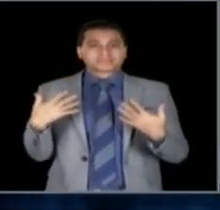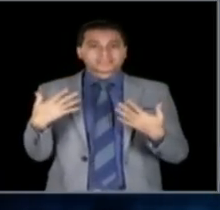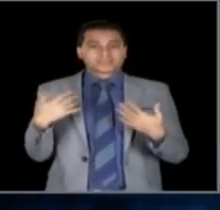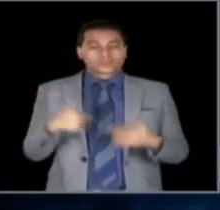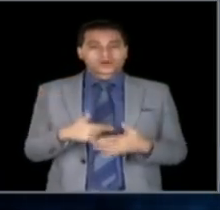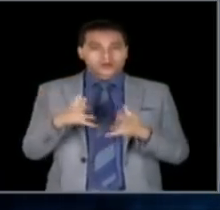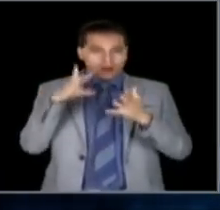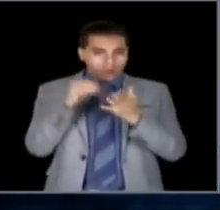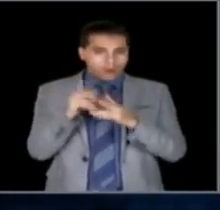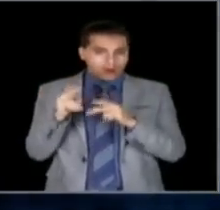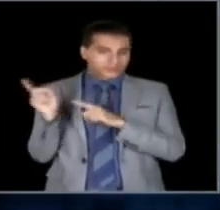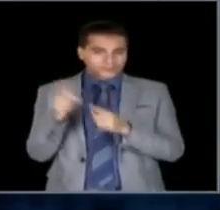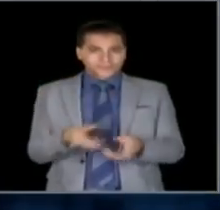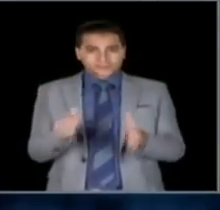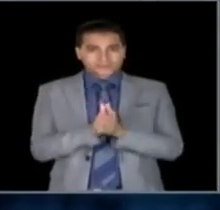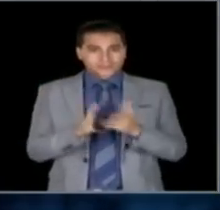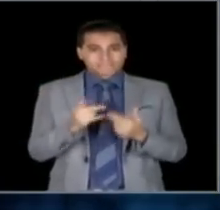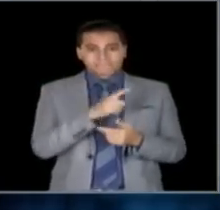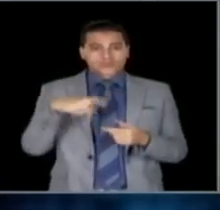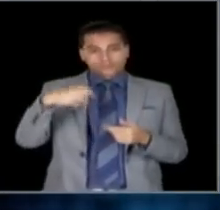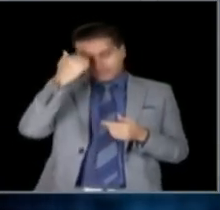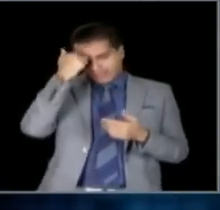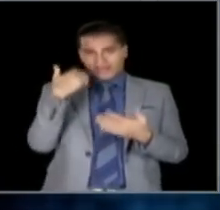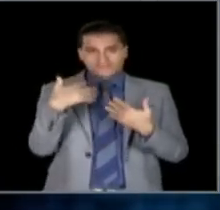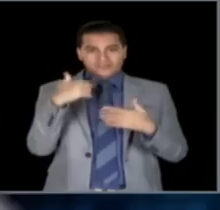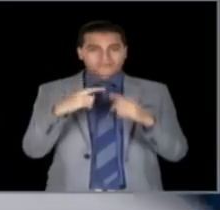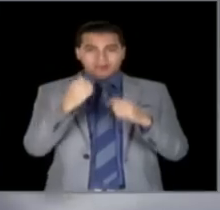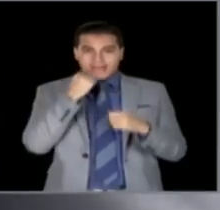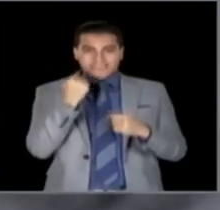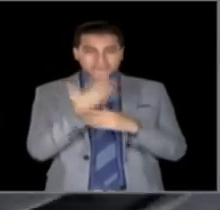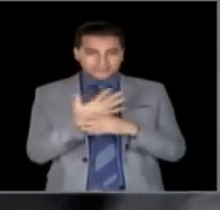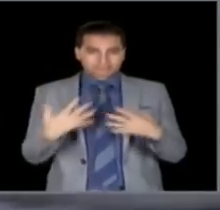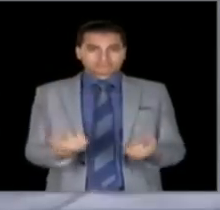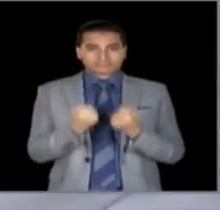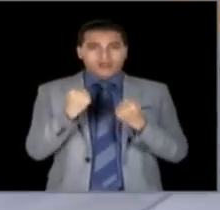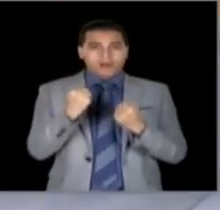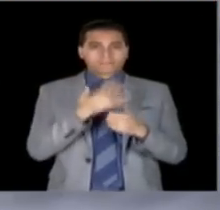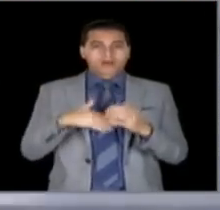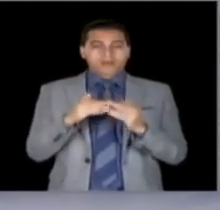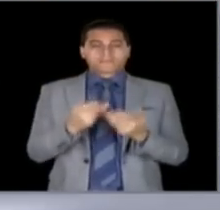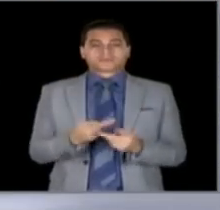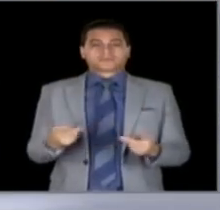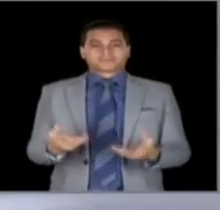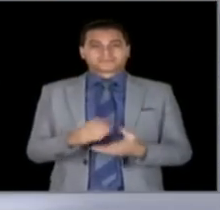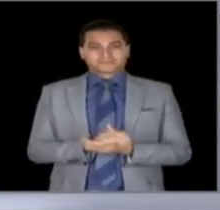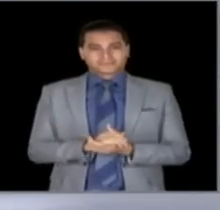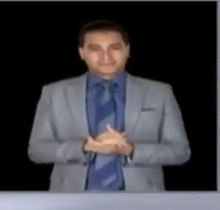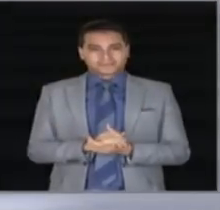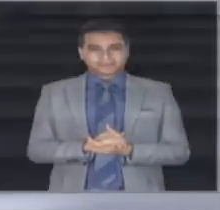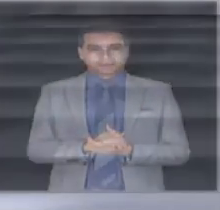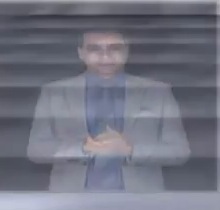82,500 جنيه، ويبقى الرصيد لحد دلوقتي 180,000 جنيه في خزنة البنك الأهلي لرعاية أبطال مصر